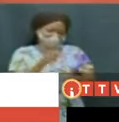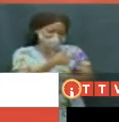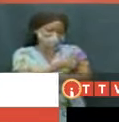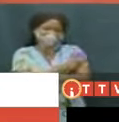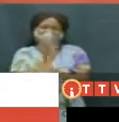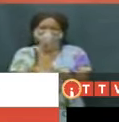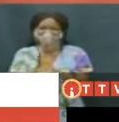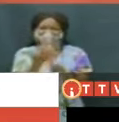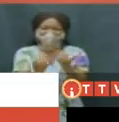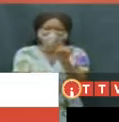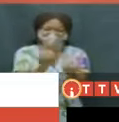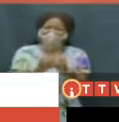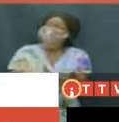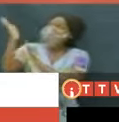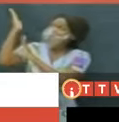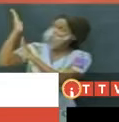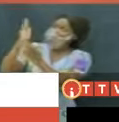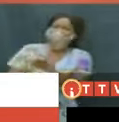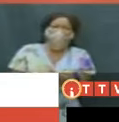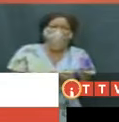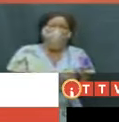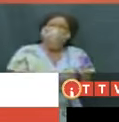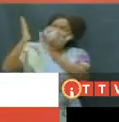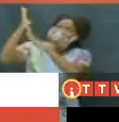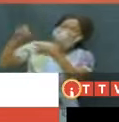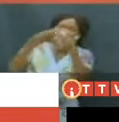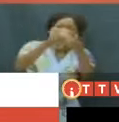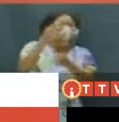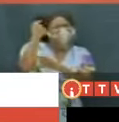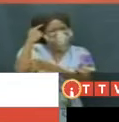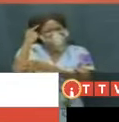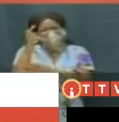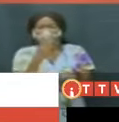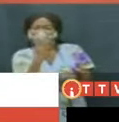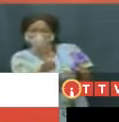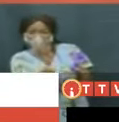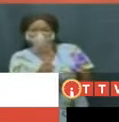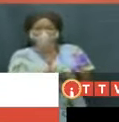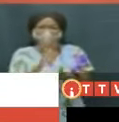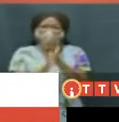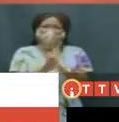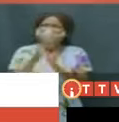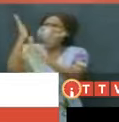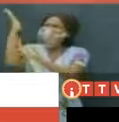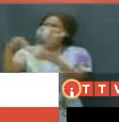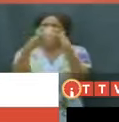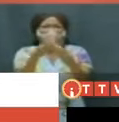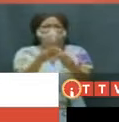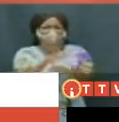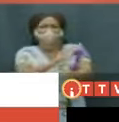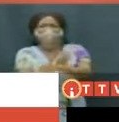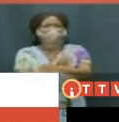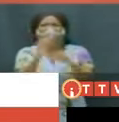amanong'oneza akapanda kwanong'oneza mulungu sizimatheka panopa maprofesa ndani akuluakulu